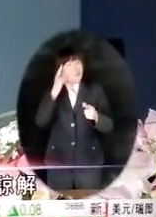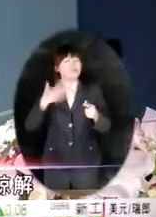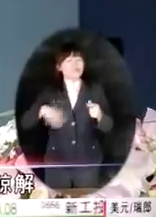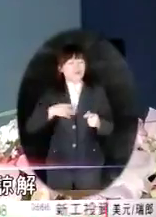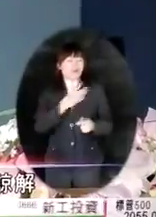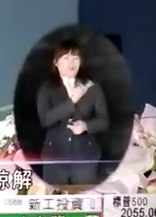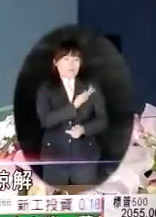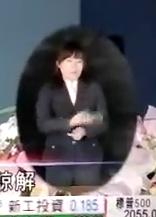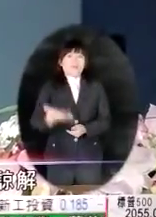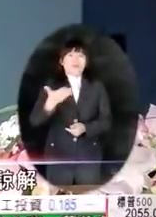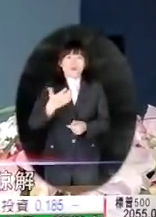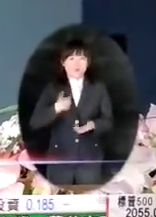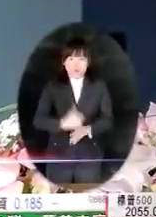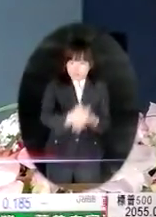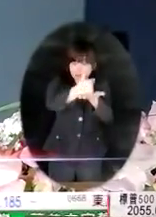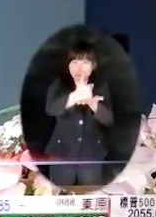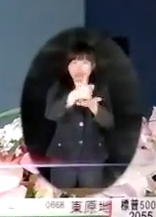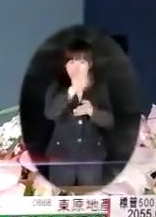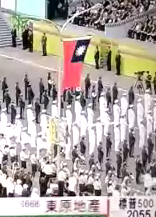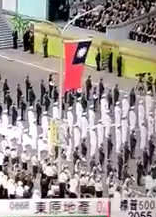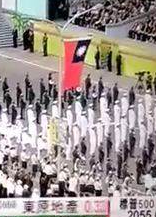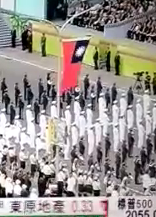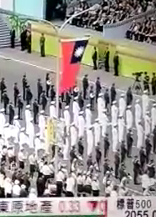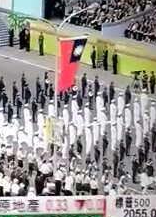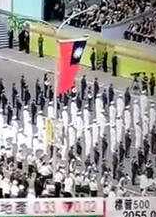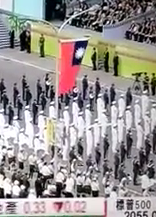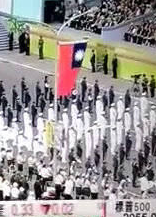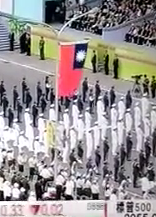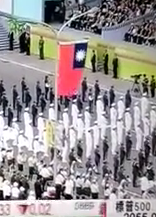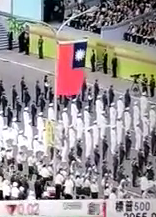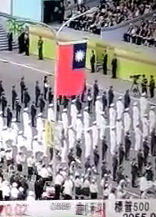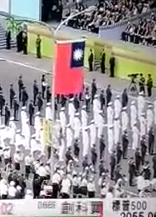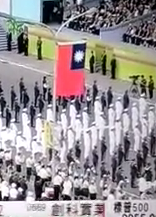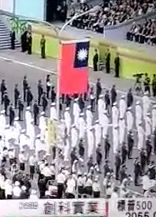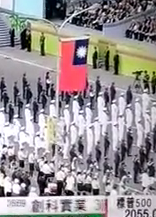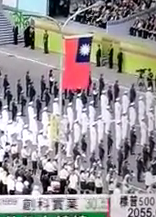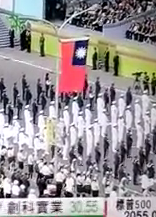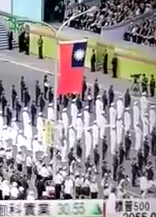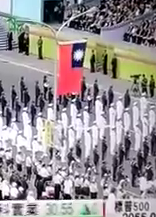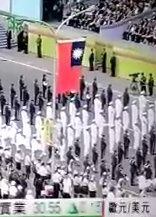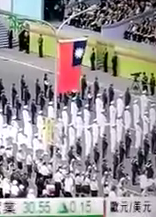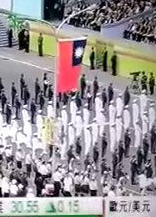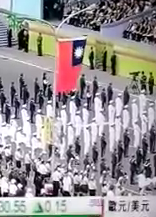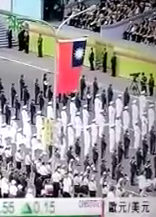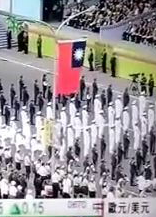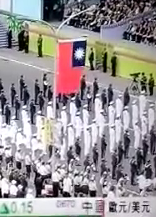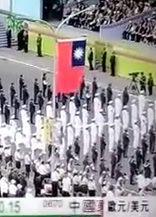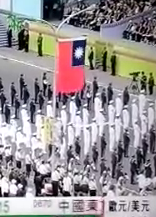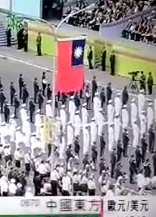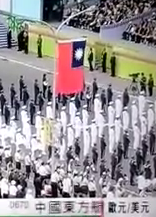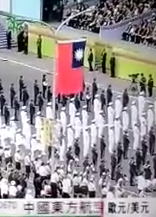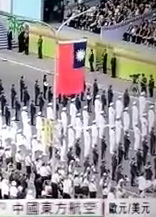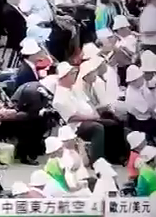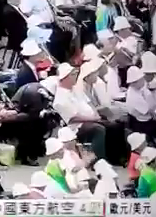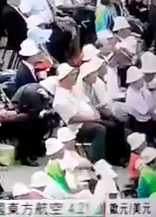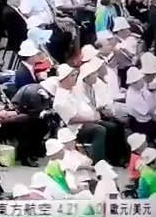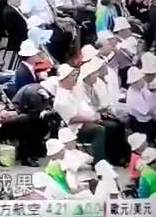谅解。尊重这个事实。92年之后，20多年来双方的交